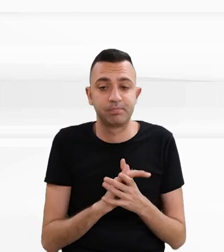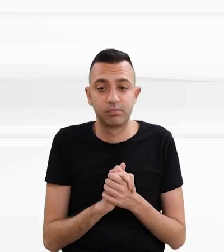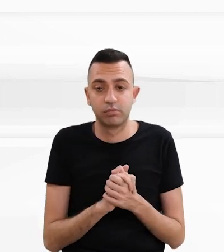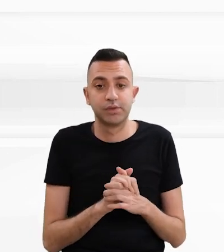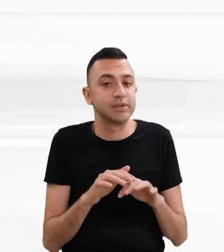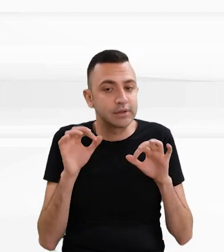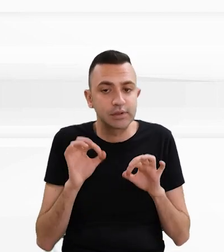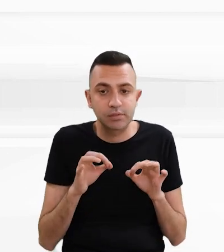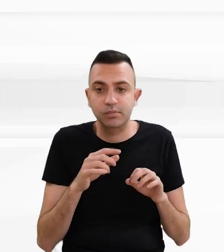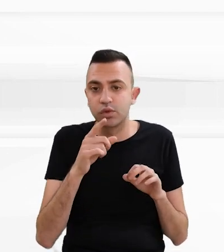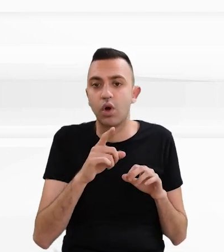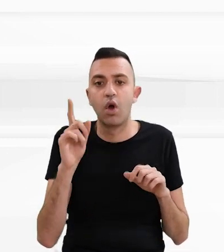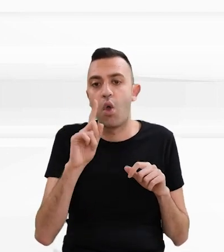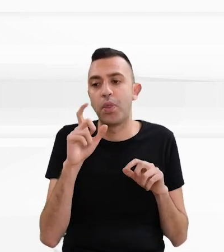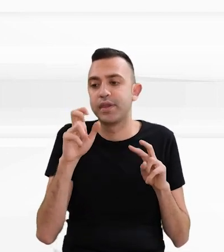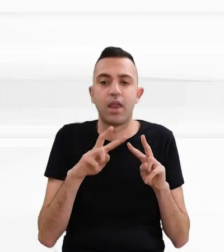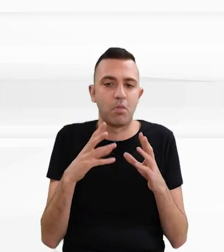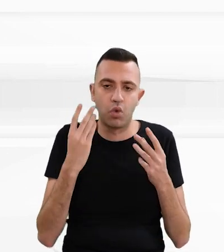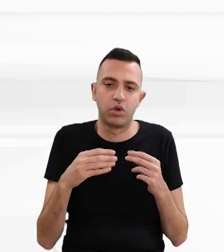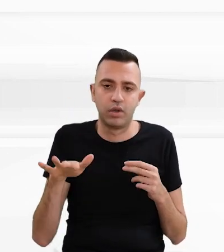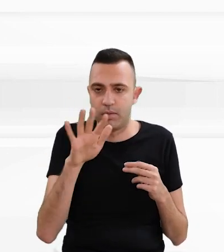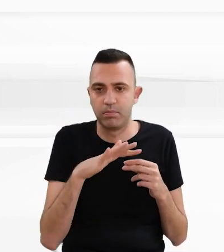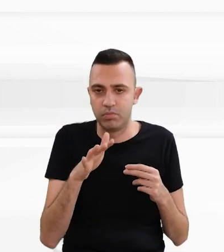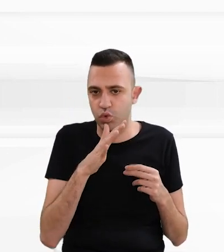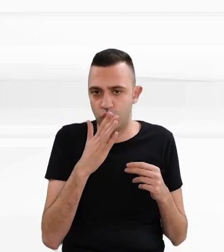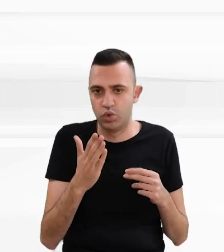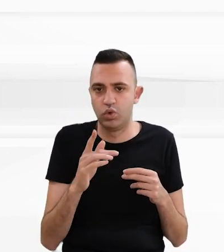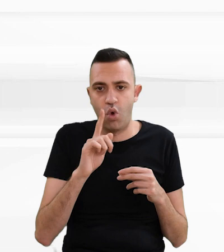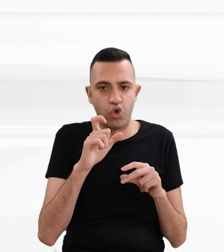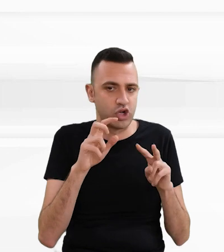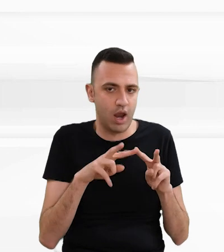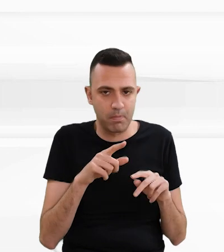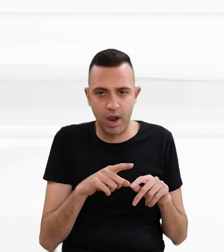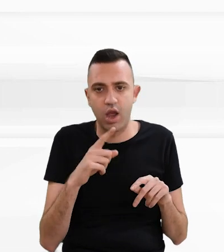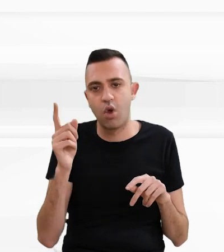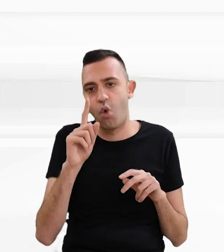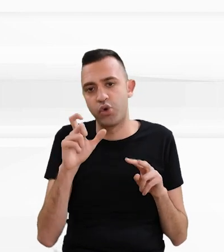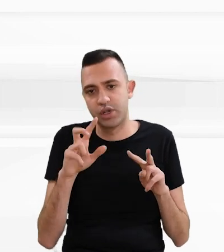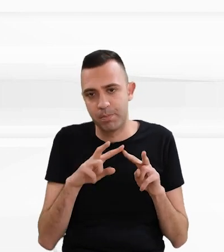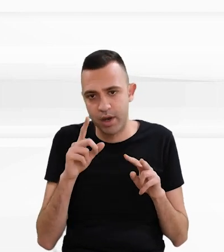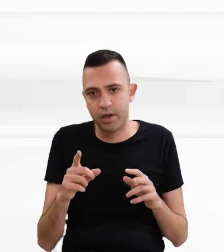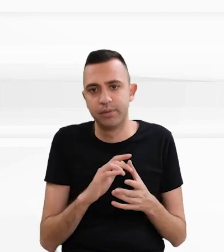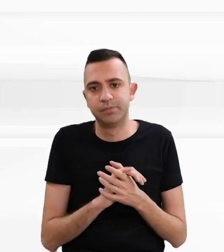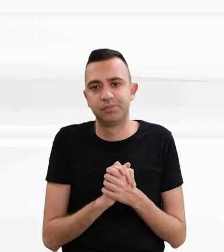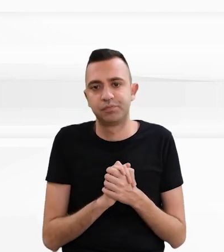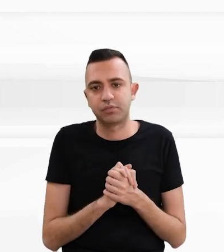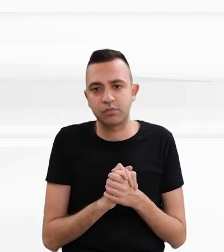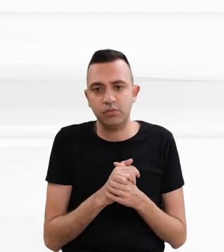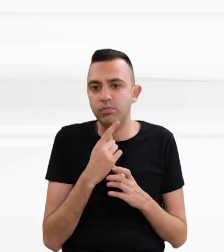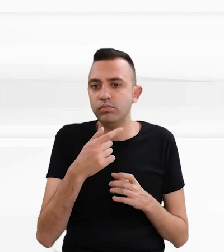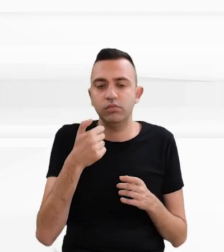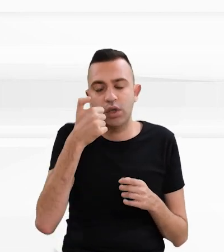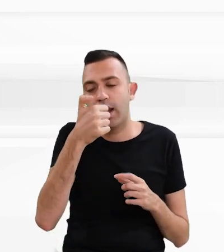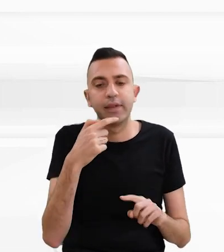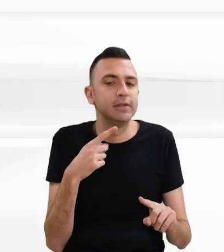şimdi buranın on santimetre olduğunu biliyorum O zaman on santimetre Burası on santimetre de burası Demek ki altı